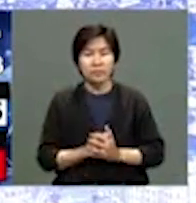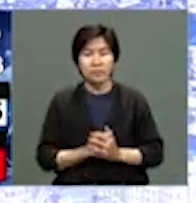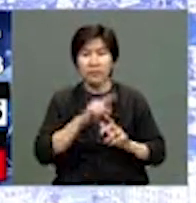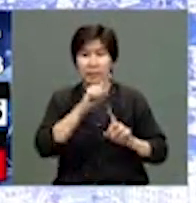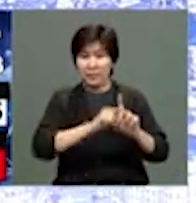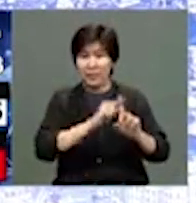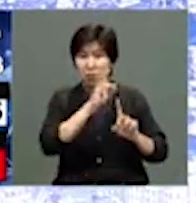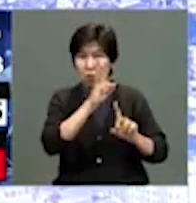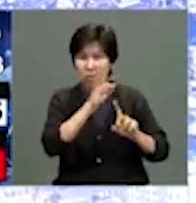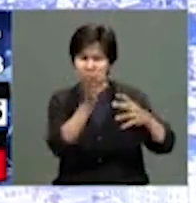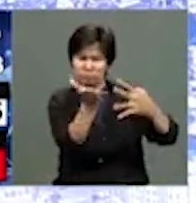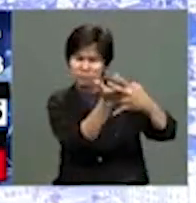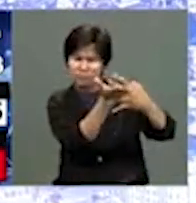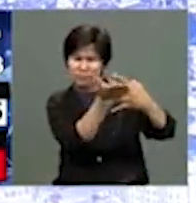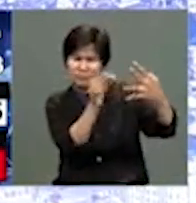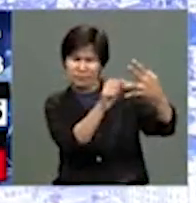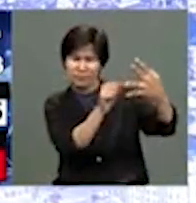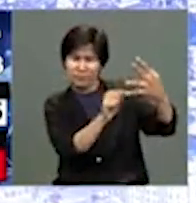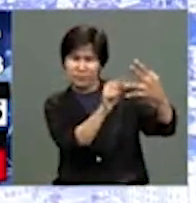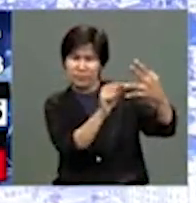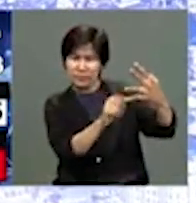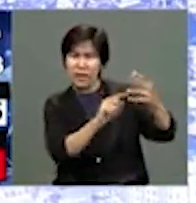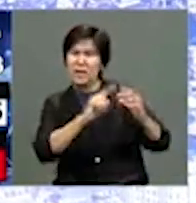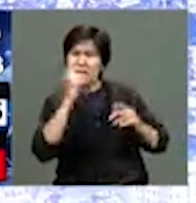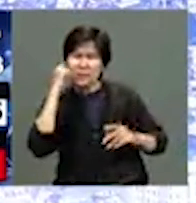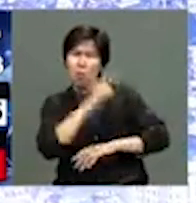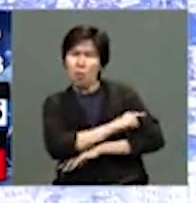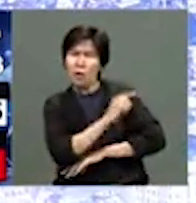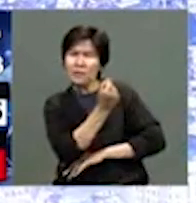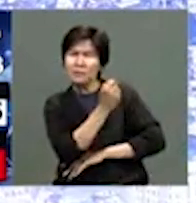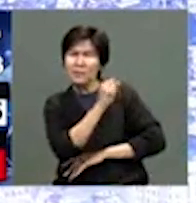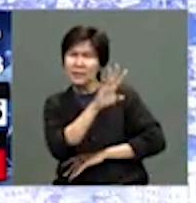นะครับซึ่งก็จะของเราจะหมดเข้าใจว่าน่าจะหมดเอ่อในช่วงของเนี่ยก็14นะครับน่าจะเริ่ม 15